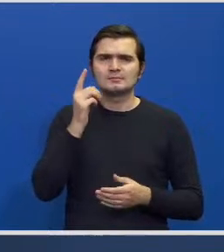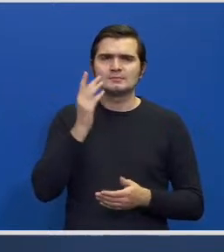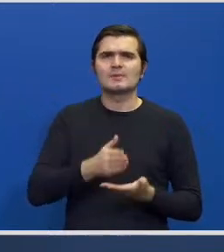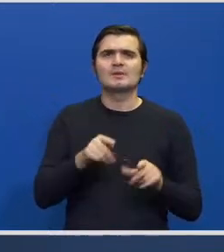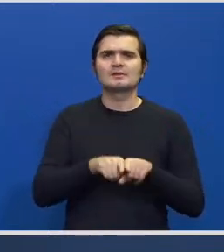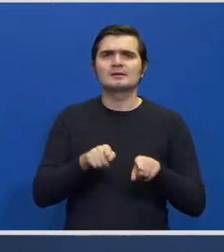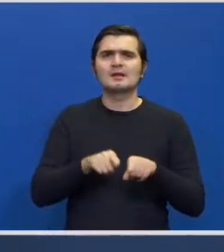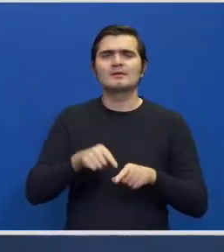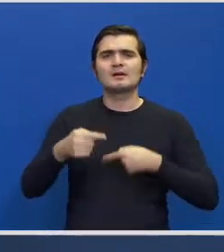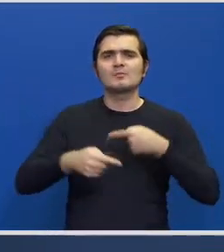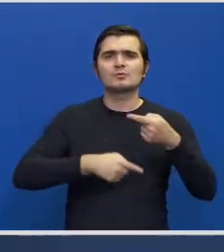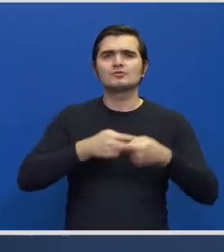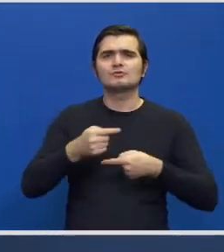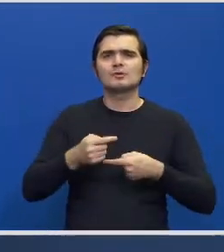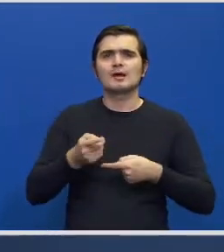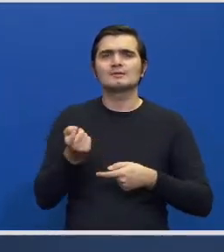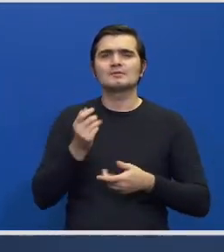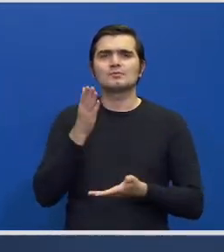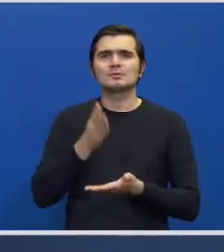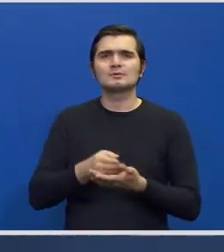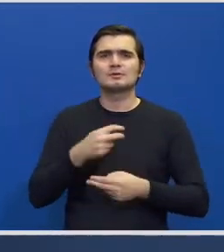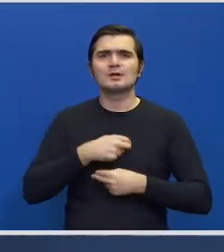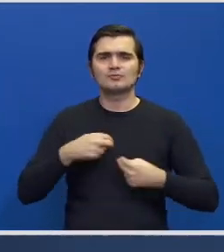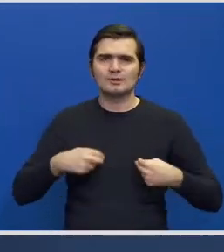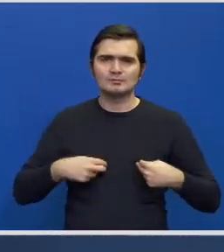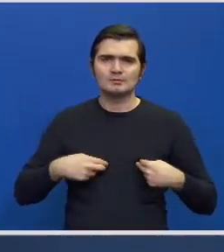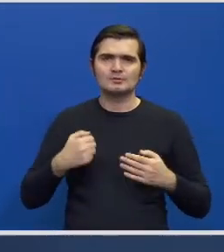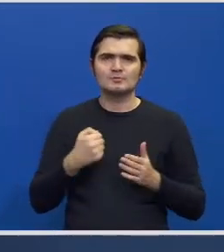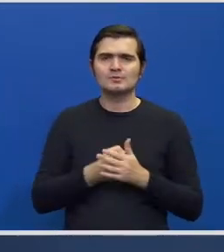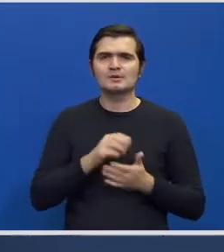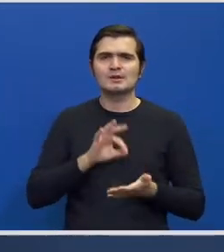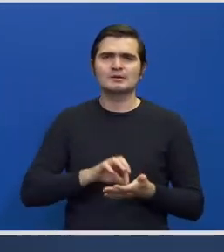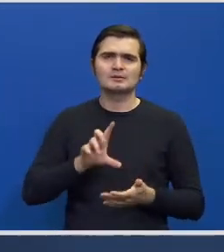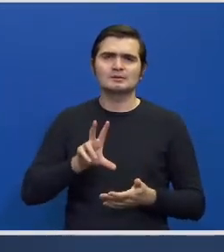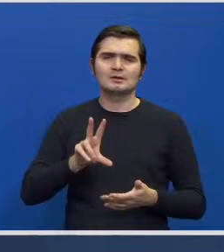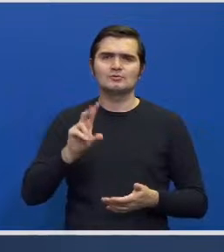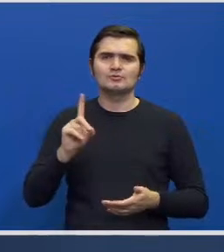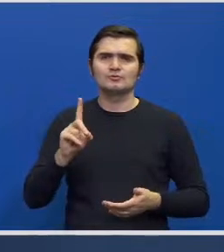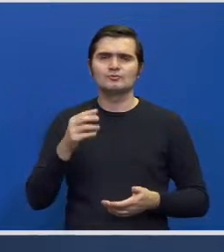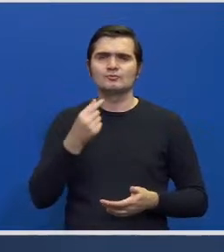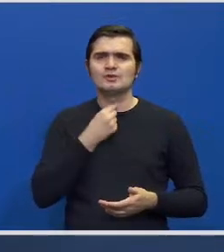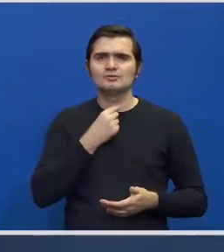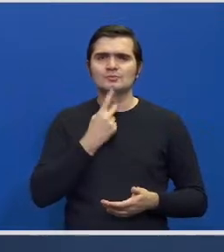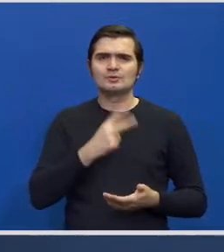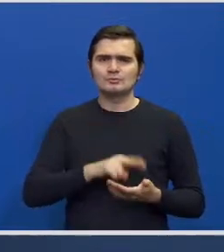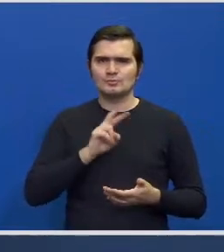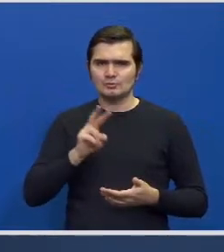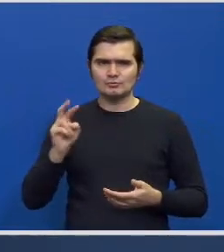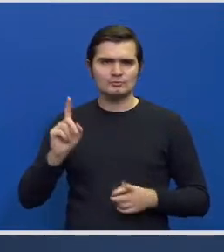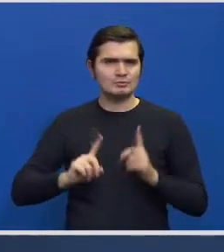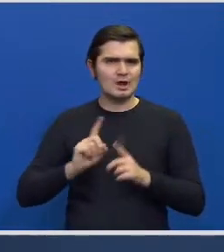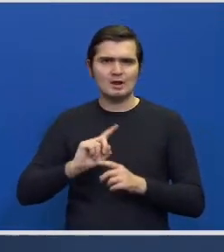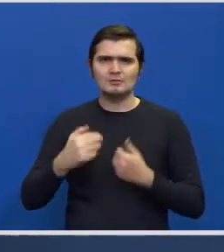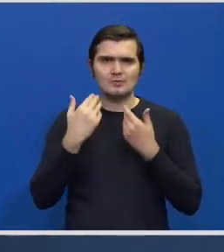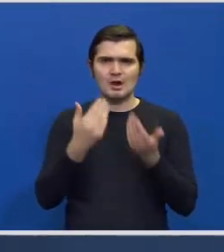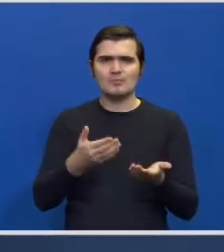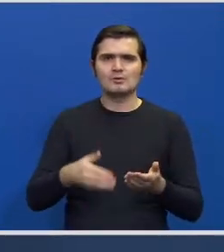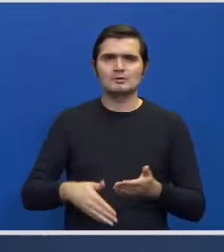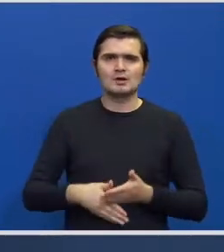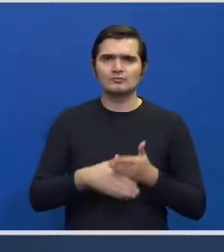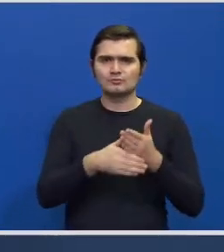după o procedură similară celei stabilite pentru hotărârile judecătorești devenite executorii până la data de 31 decembrie